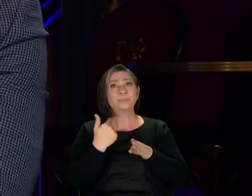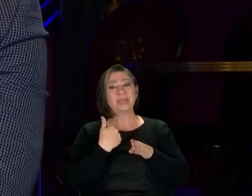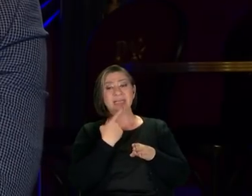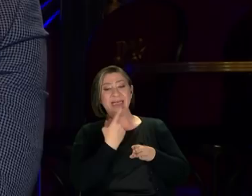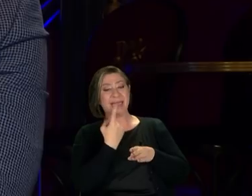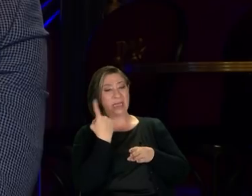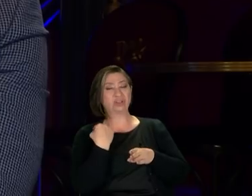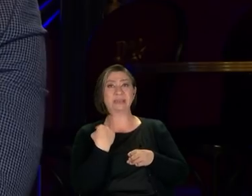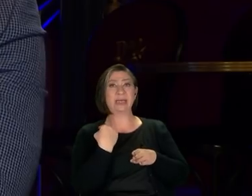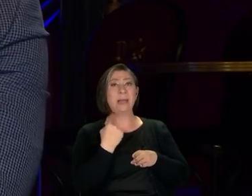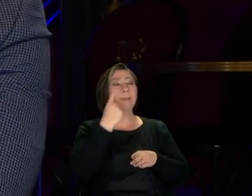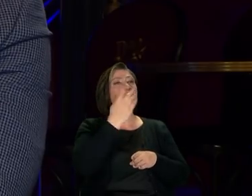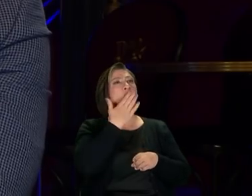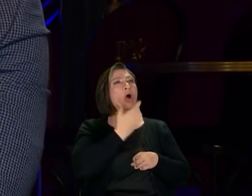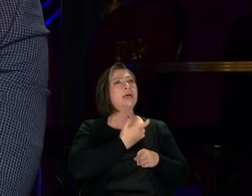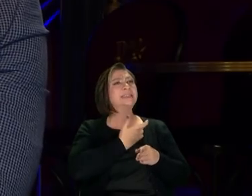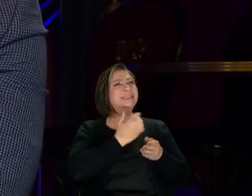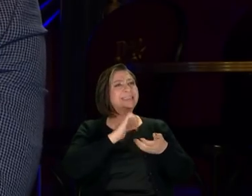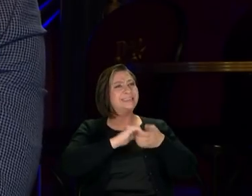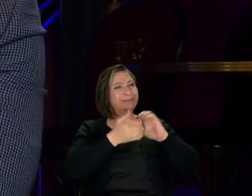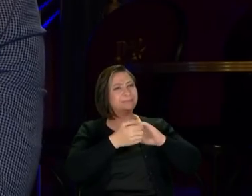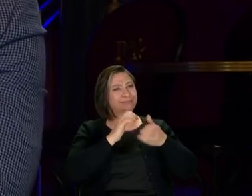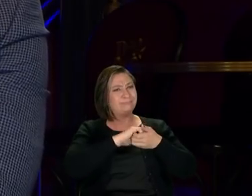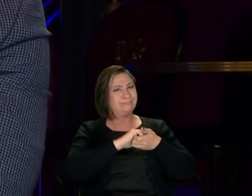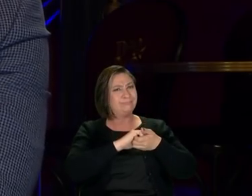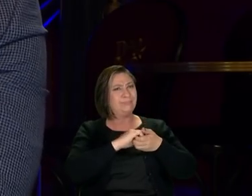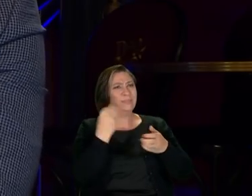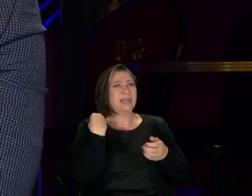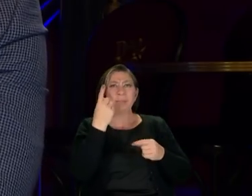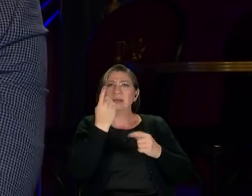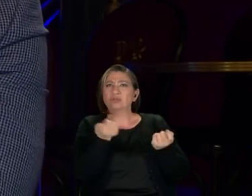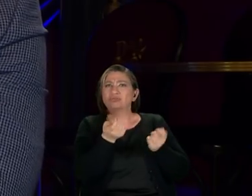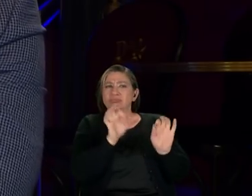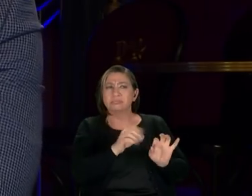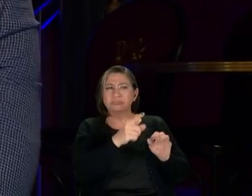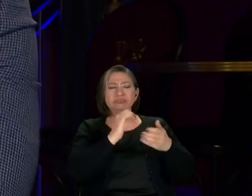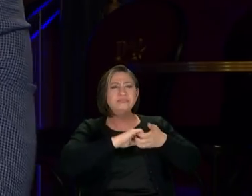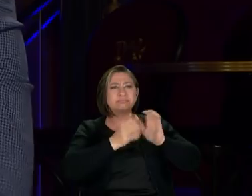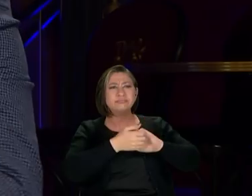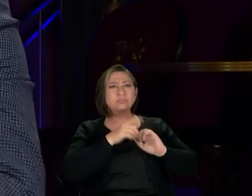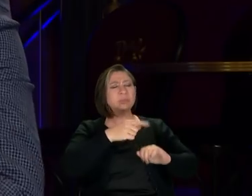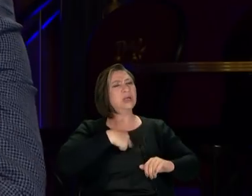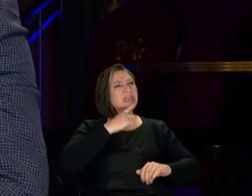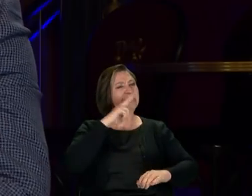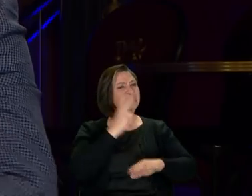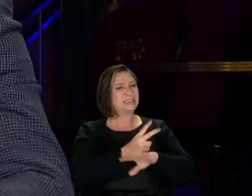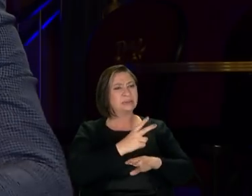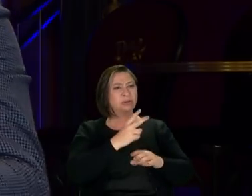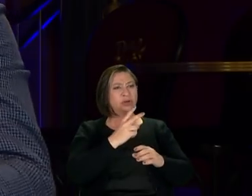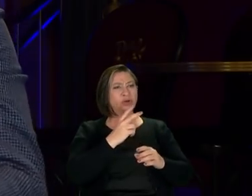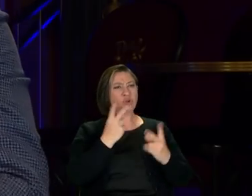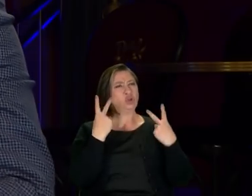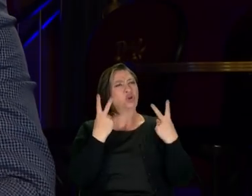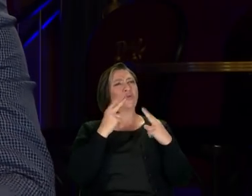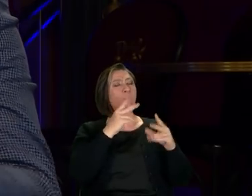geçen sene bir öğrenci teşkilat yapısı kurdum. Hı hı. Yeni bir yapı. Bunu hani burada iddia ediyorum kelimesi biraz böyle